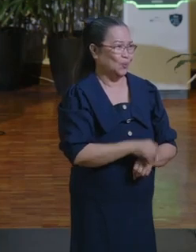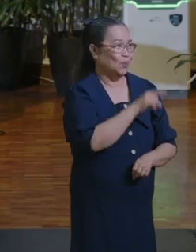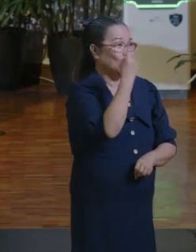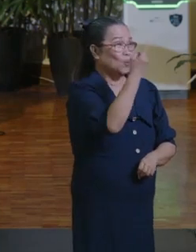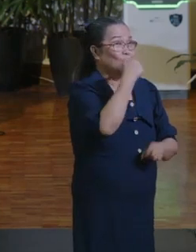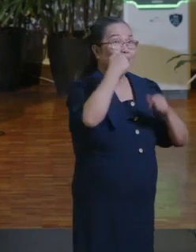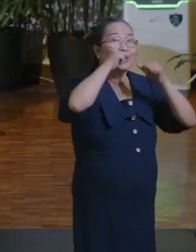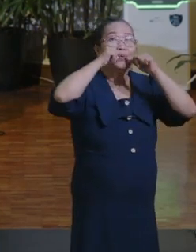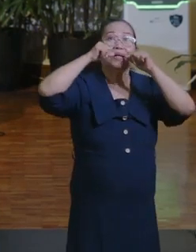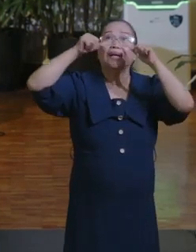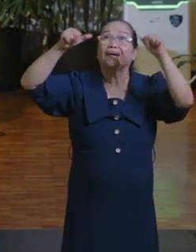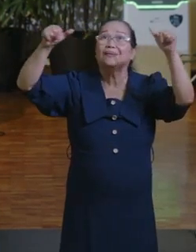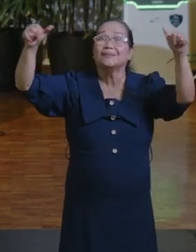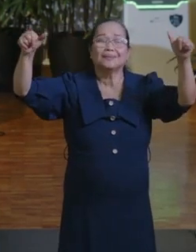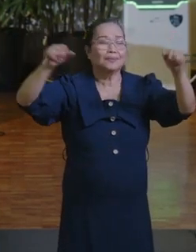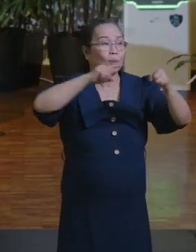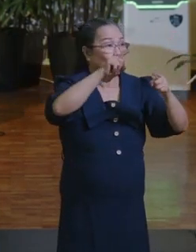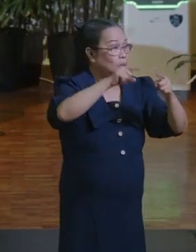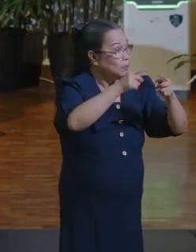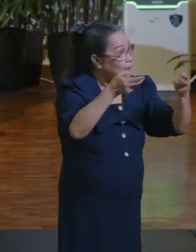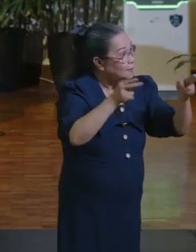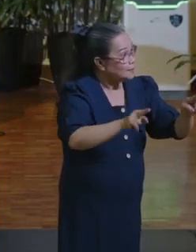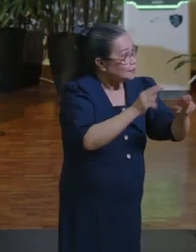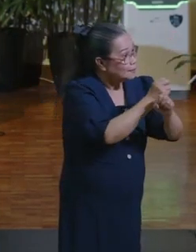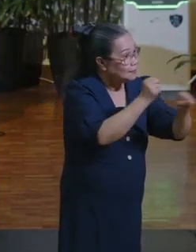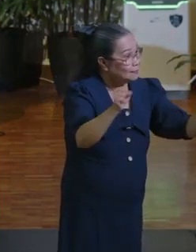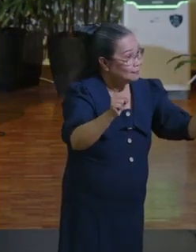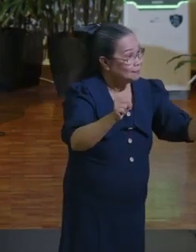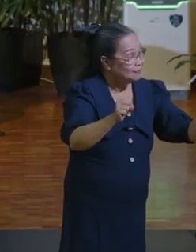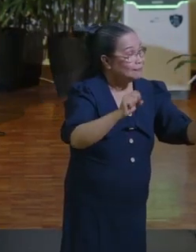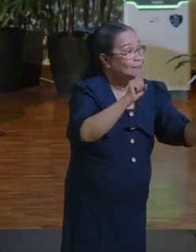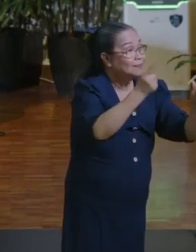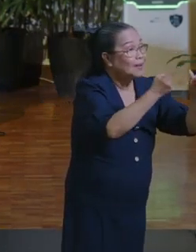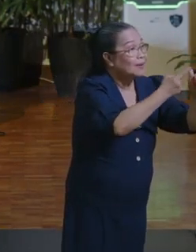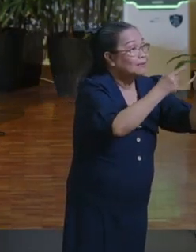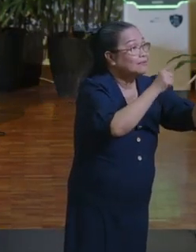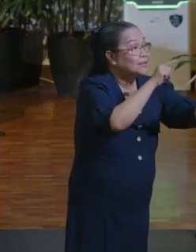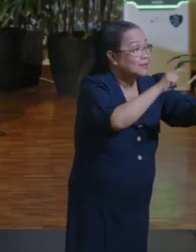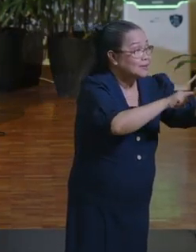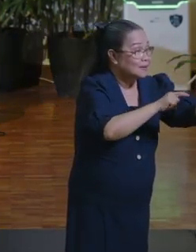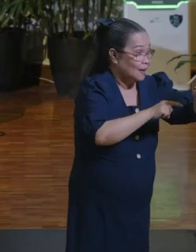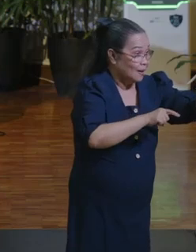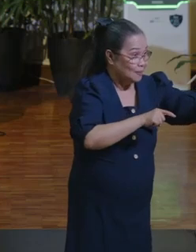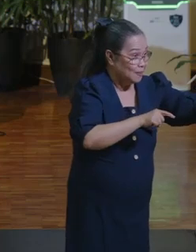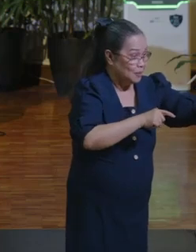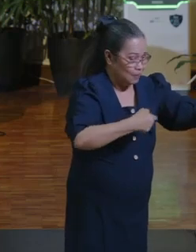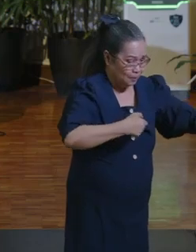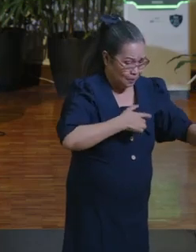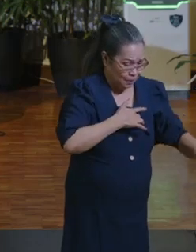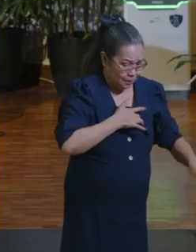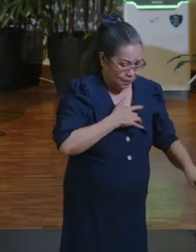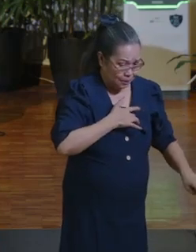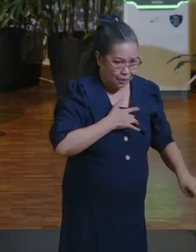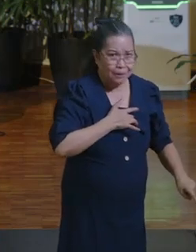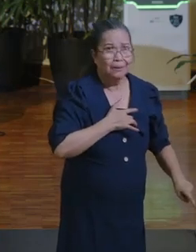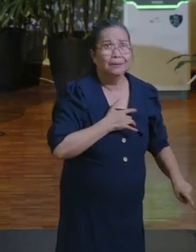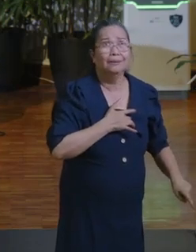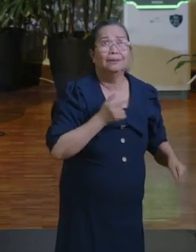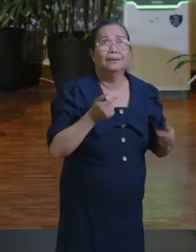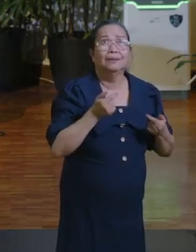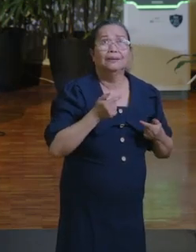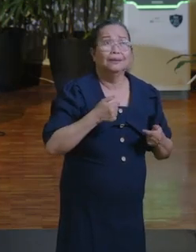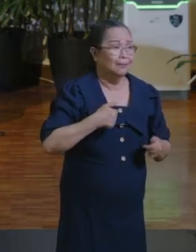yun? Nung kayo sa unang pagkakataon ay nakakilala sa